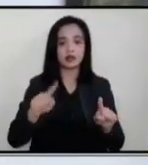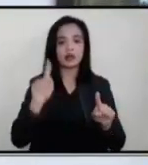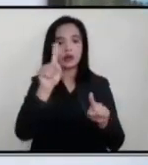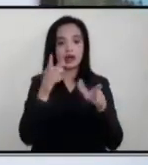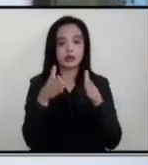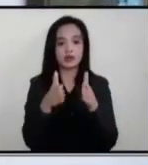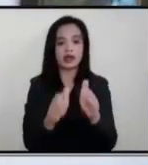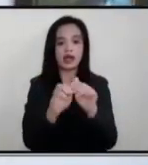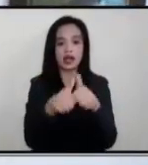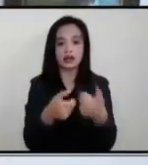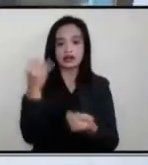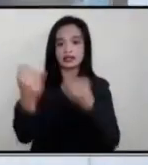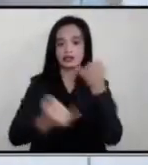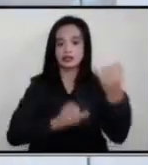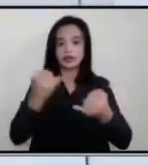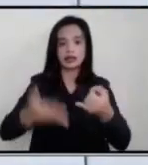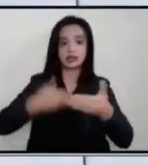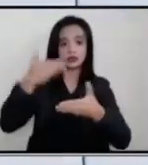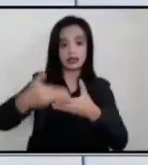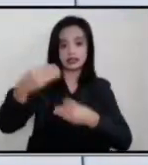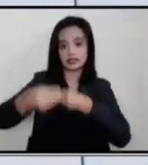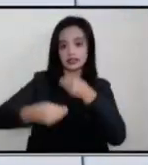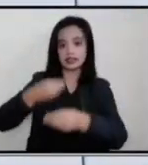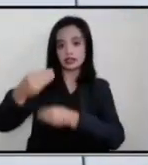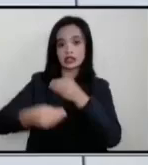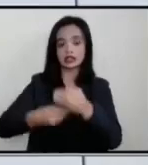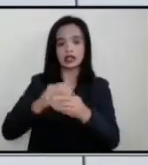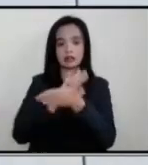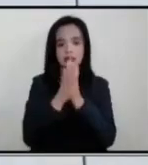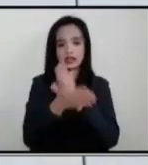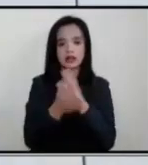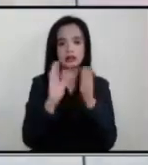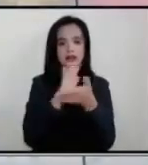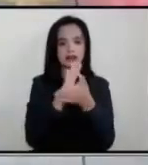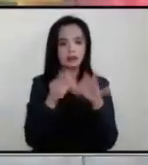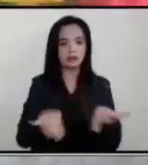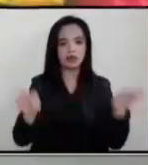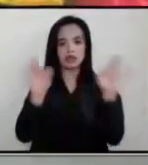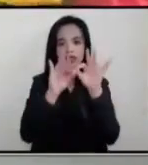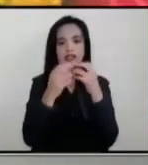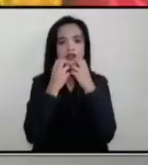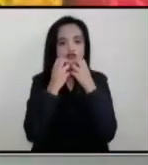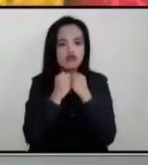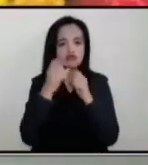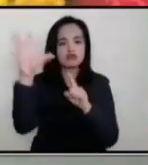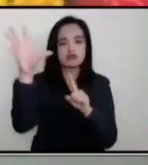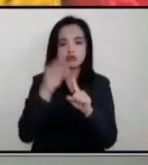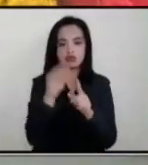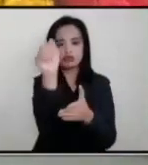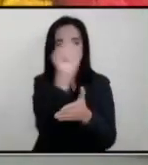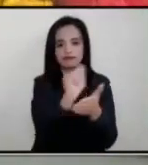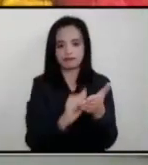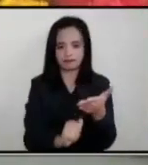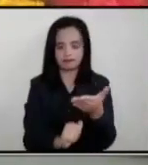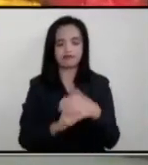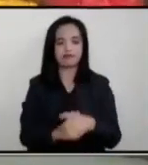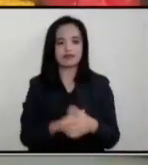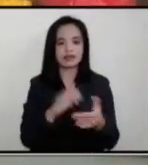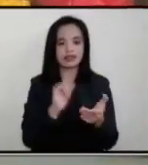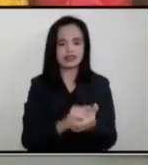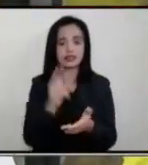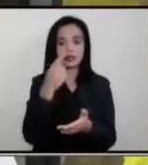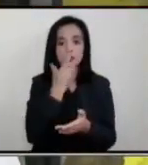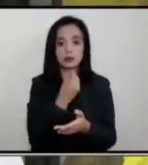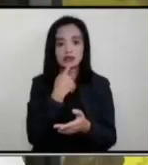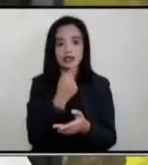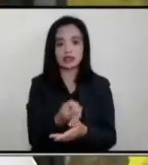ang susunod na henerasyon na mapahalagahan ang kultura ng bansa. Yan ang naging pahayag ng art exhibitor na si Mark Daingan